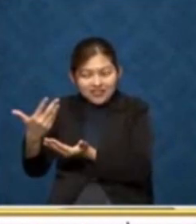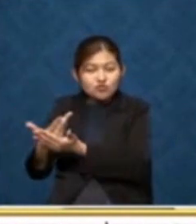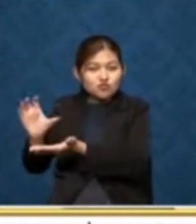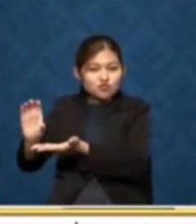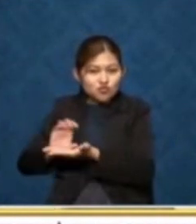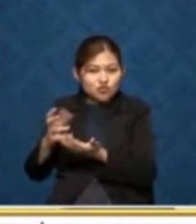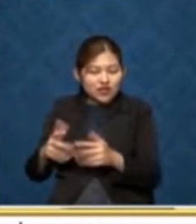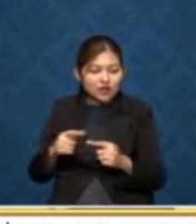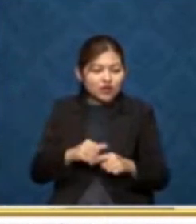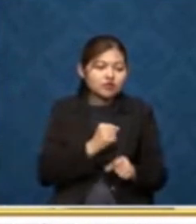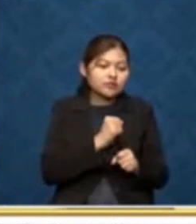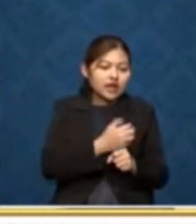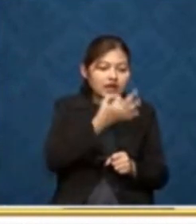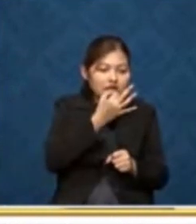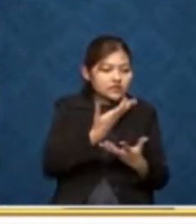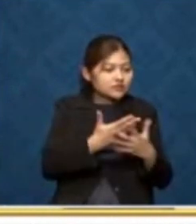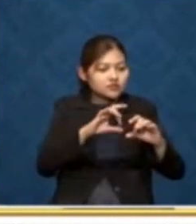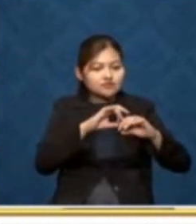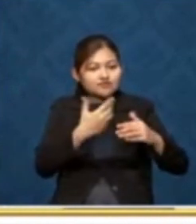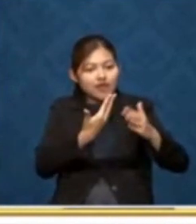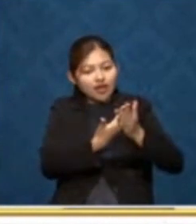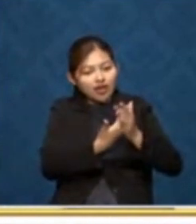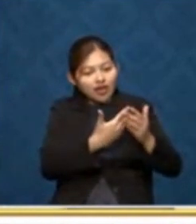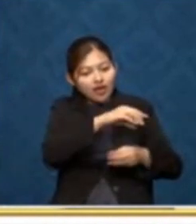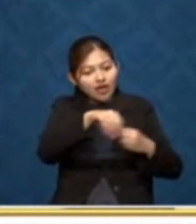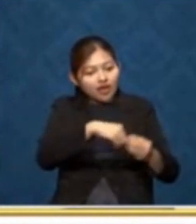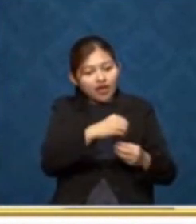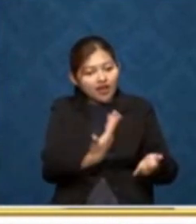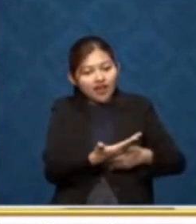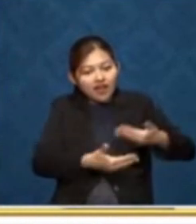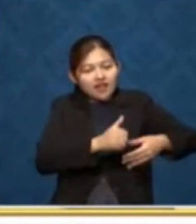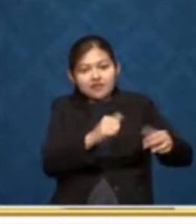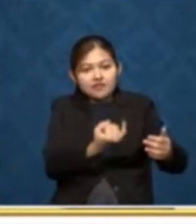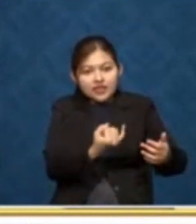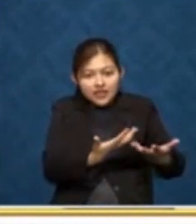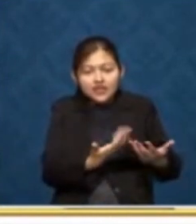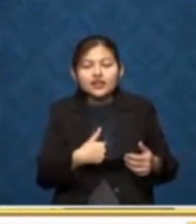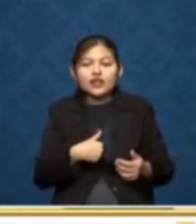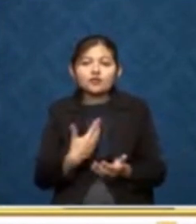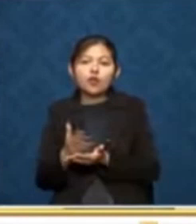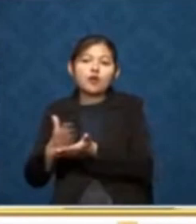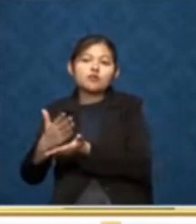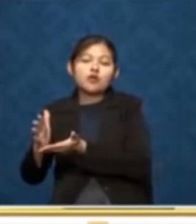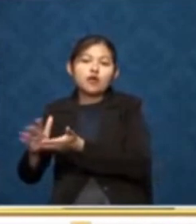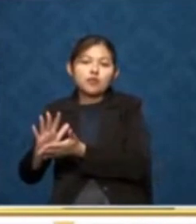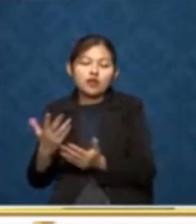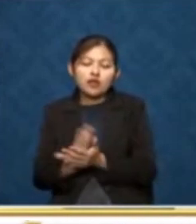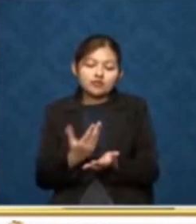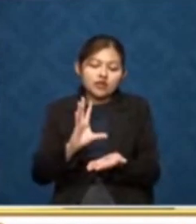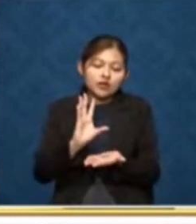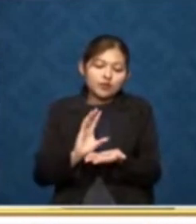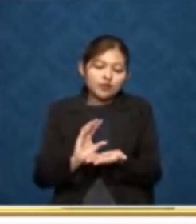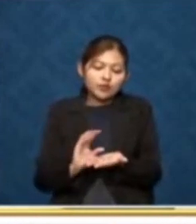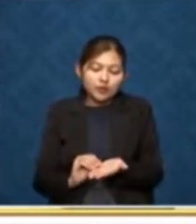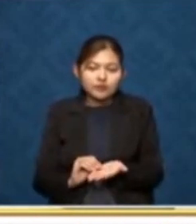ำระหนี้และแน่นอนไม่มีการวางแผนในการใช้ชีวิตหลังเกษียณเพราะฉะนั้นแต้มต่อเดียวที่ชาวบ้านทำได้คือการ